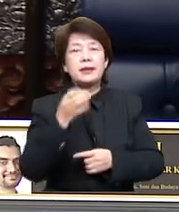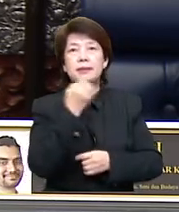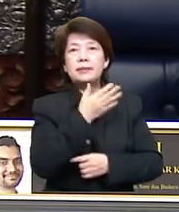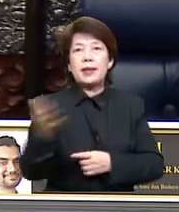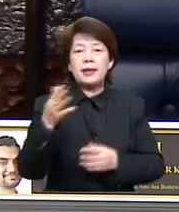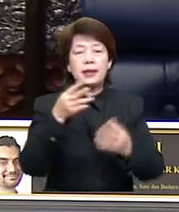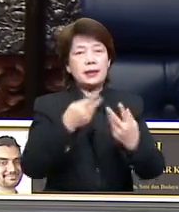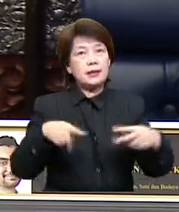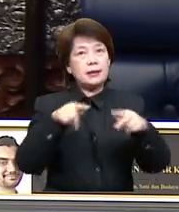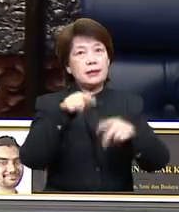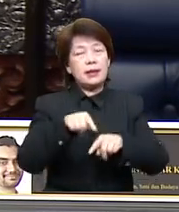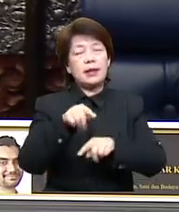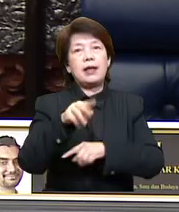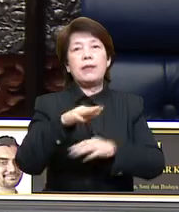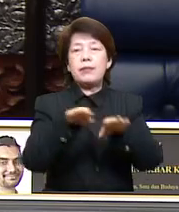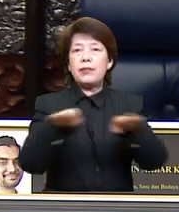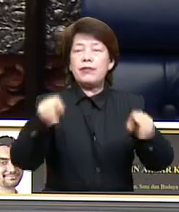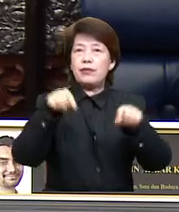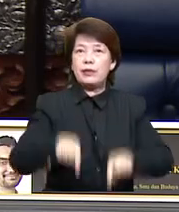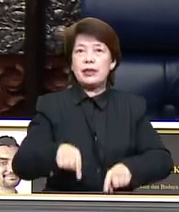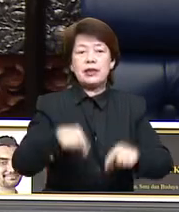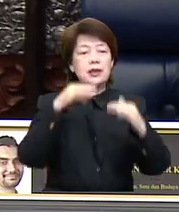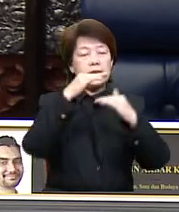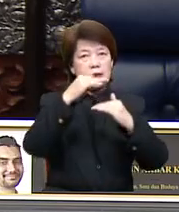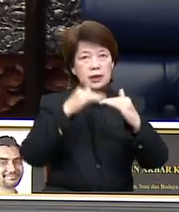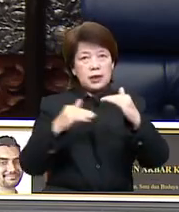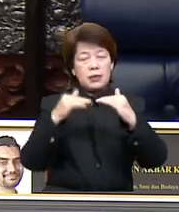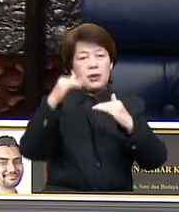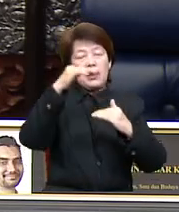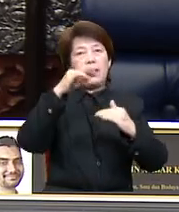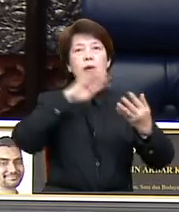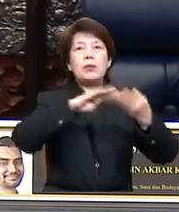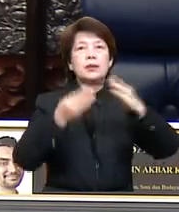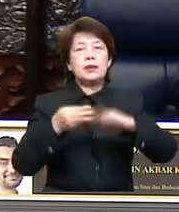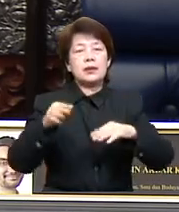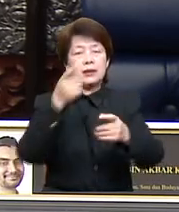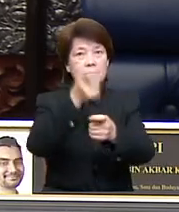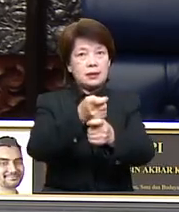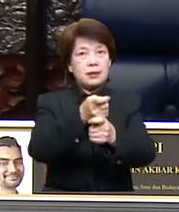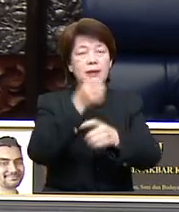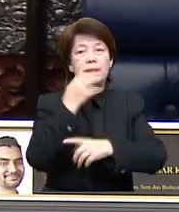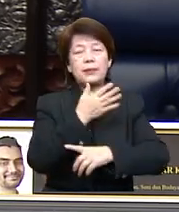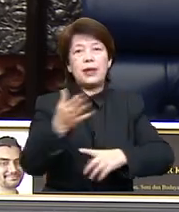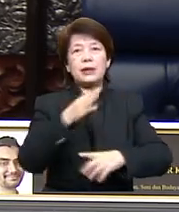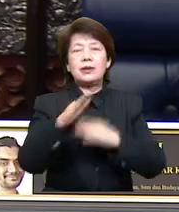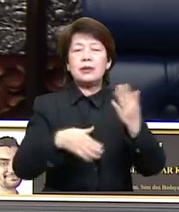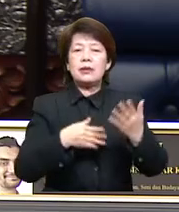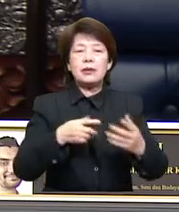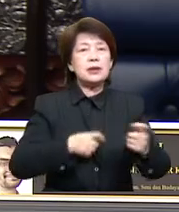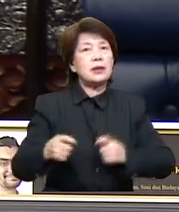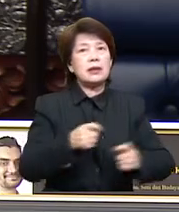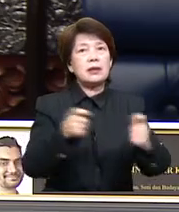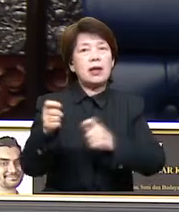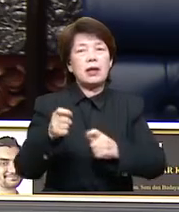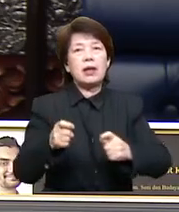oleh penyedia platform itu sendiri mengikut standard community yang telah ditetapkan. Bagi tindakan penguatkuasaan